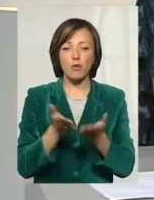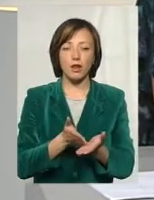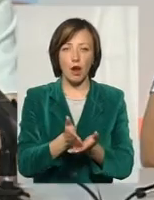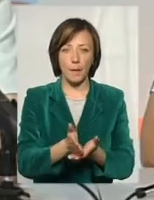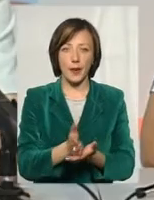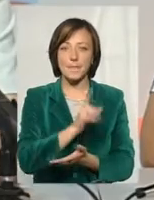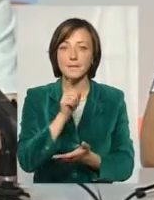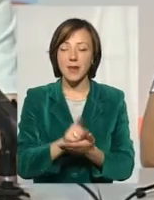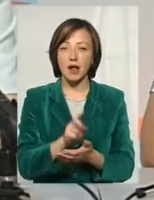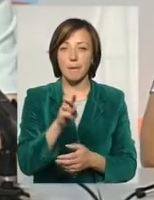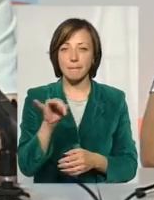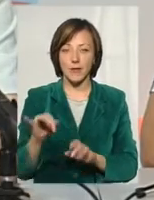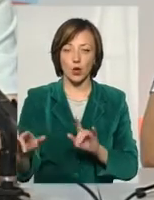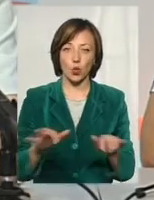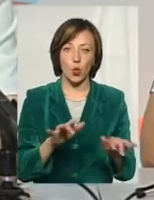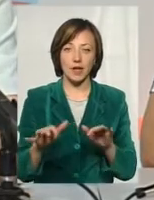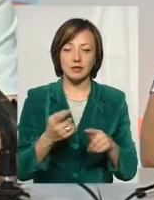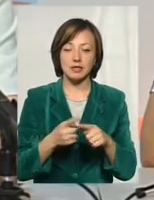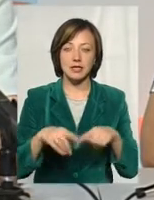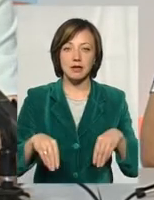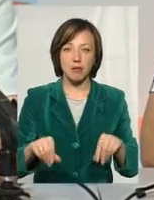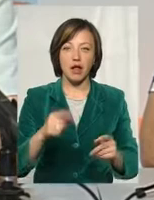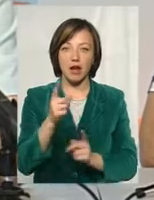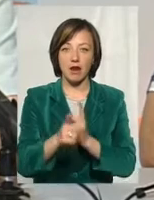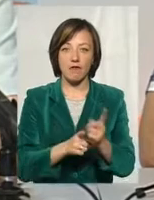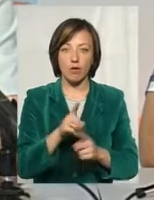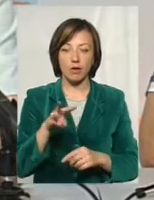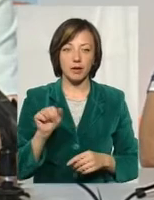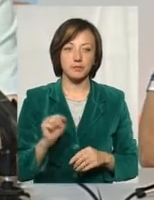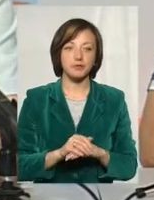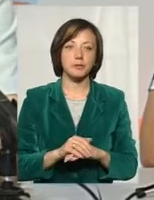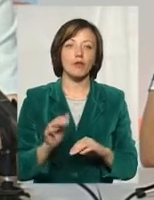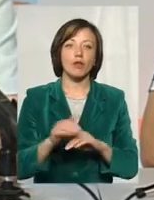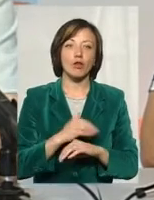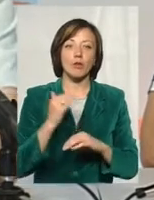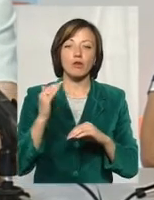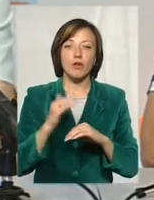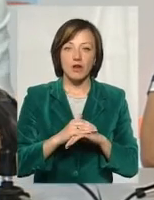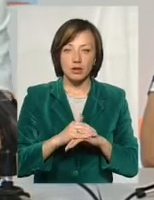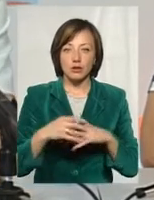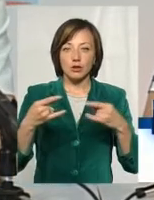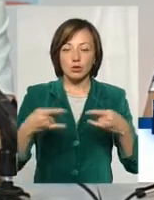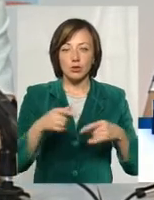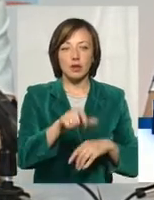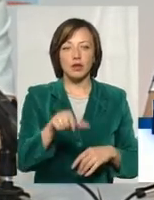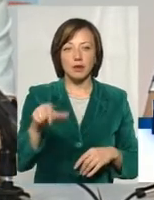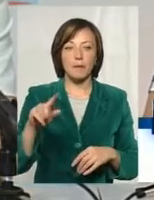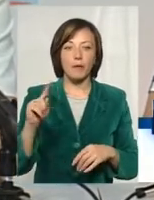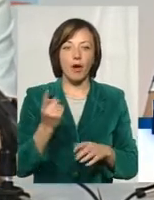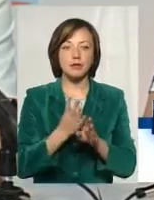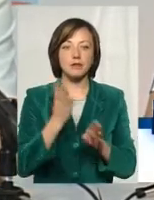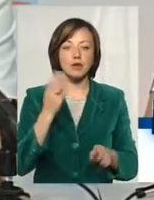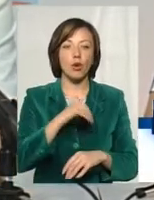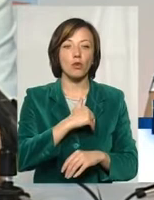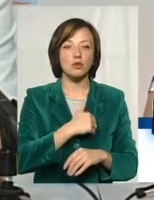напрямку мала би рухатися та земельна реформа? Доброго вечора, студія, глядачі. Ну, перш за все, я